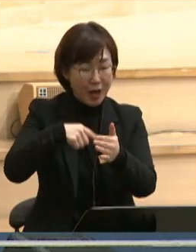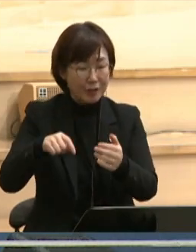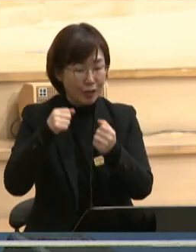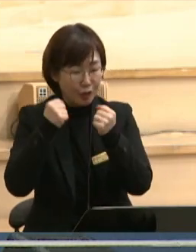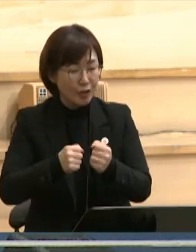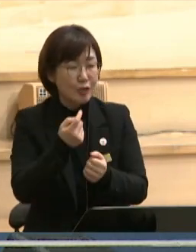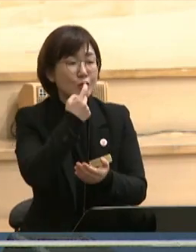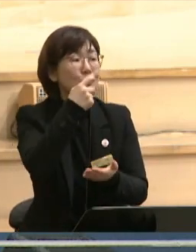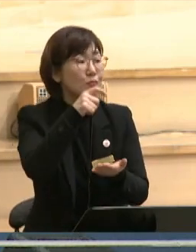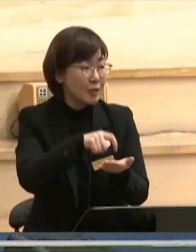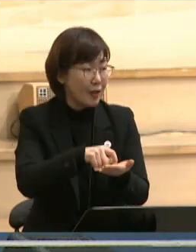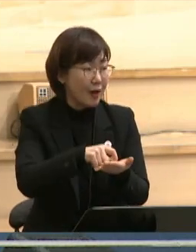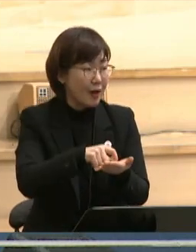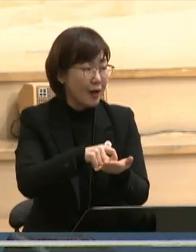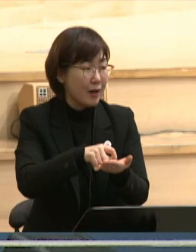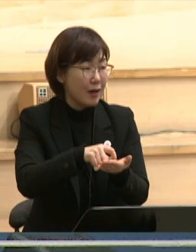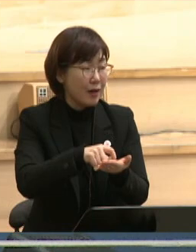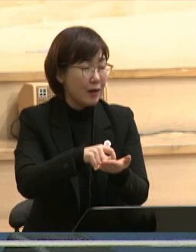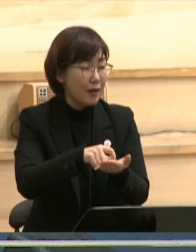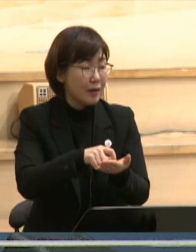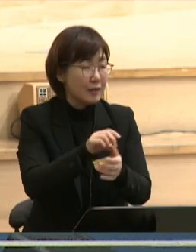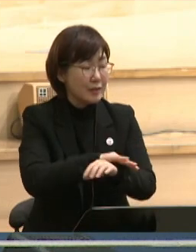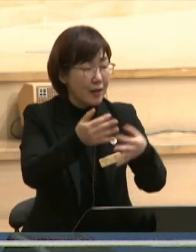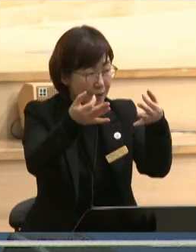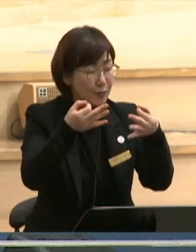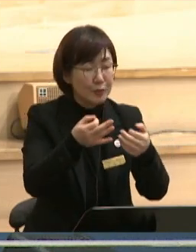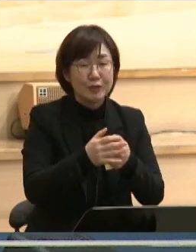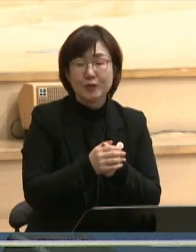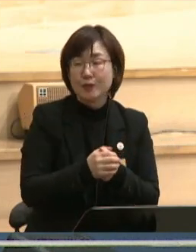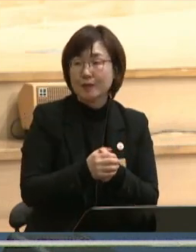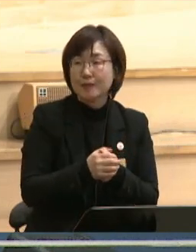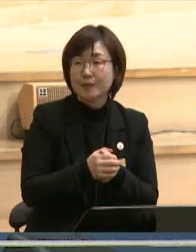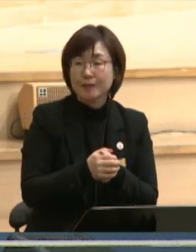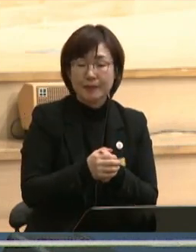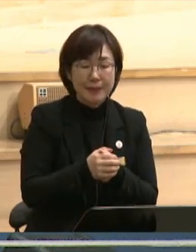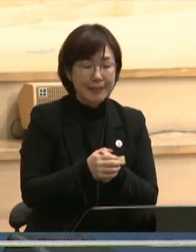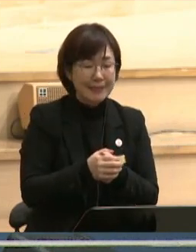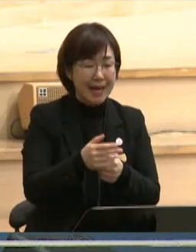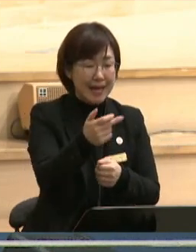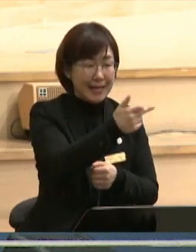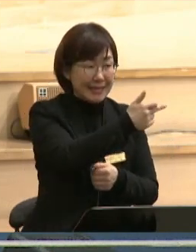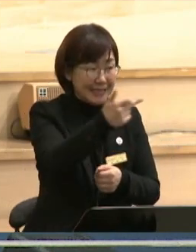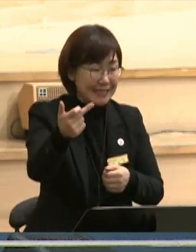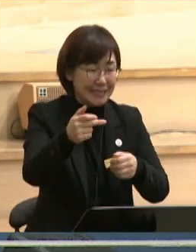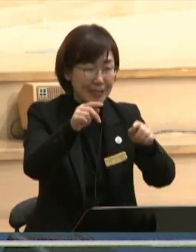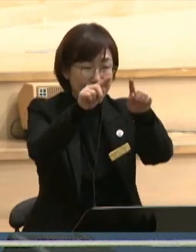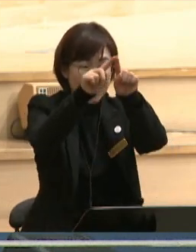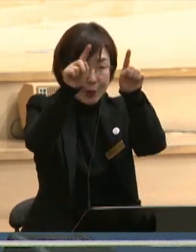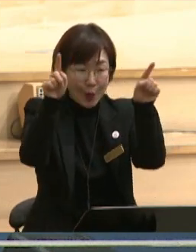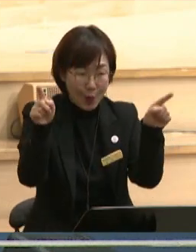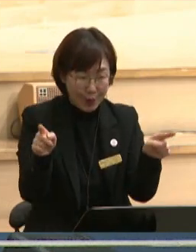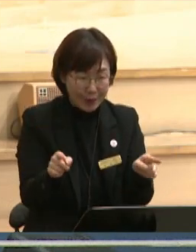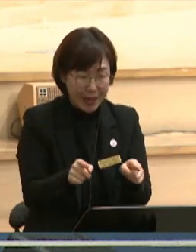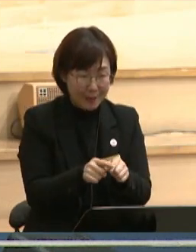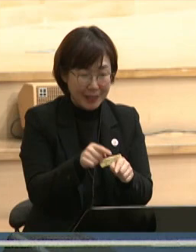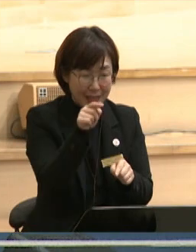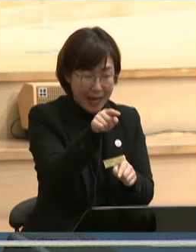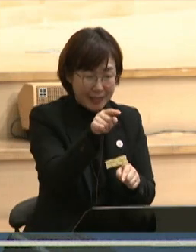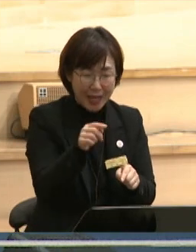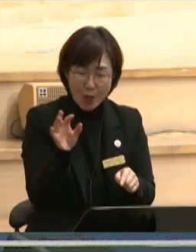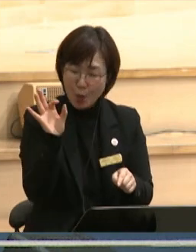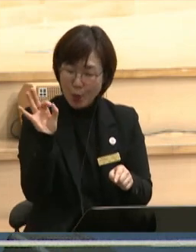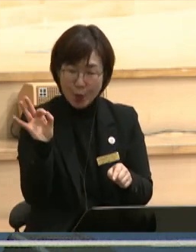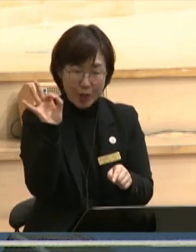쉽습니다 잘 들으셔야 돼요 큰 원 안에 작은 원이 들어가는 건